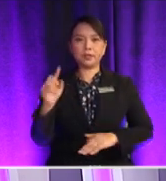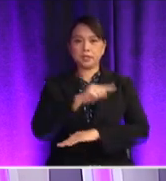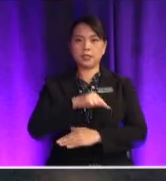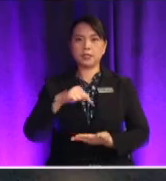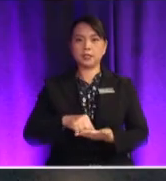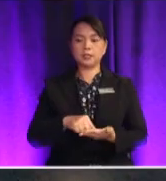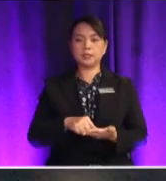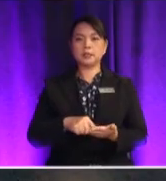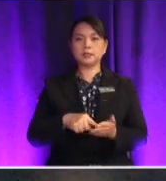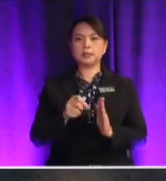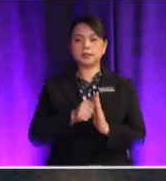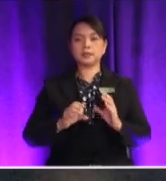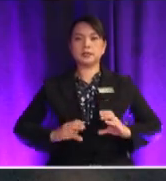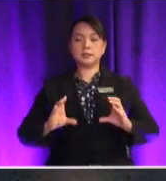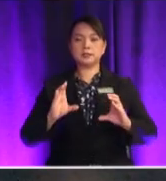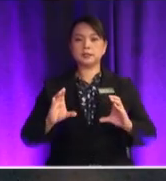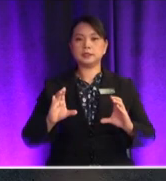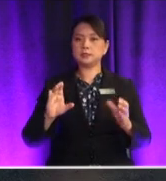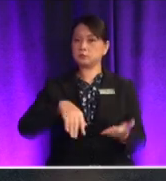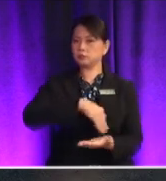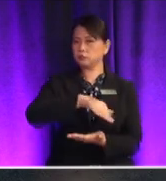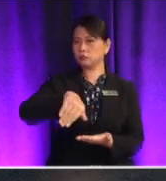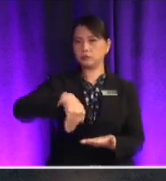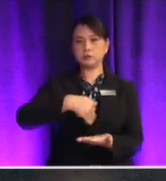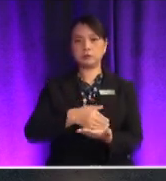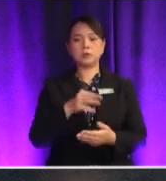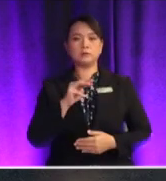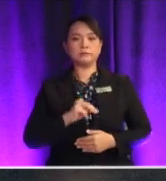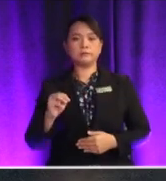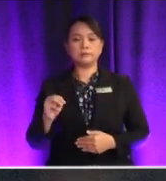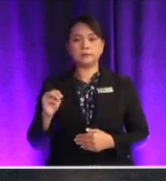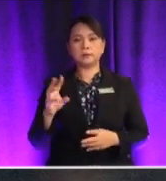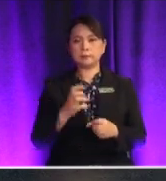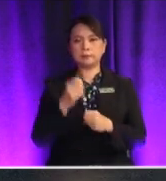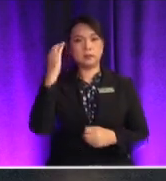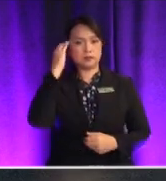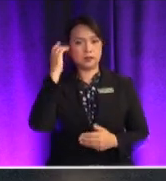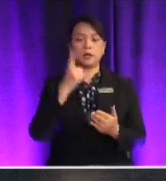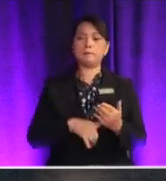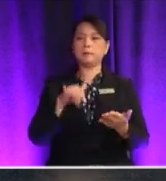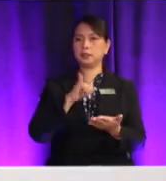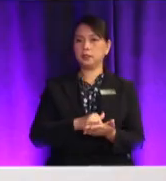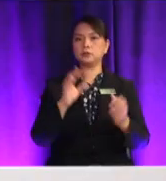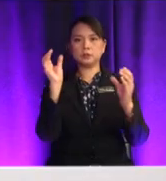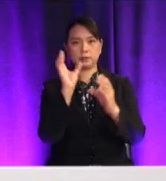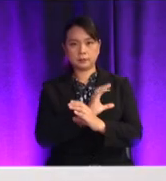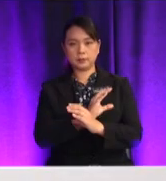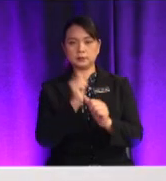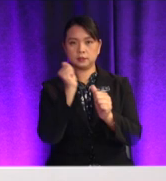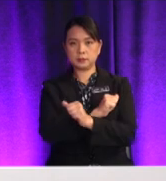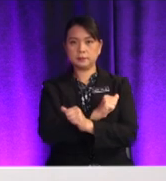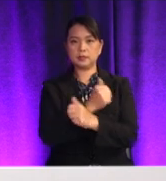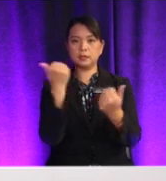secara keseluruhannya murid dapat mengetahui keunikan rakyat Malaysia, apa dia itu cabaran dan strategiknya. Pada pihak